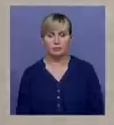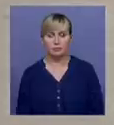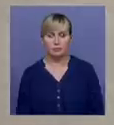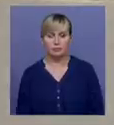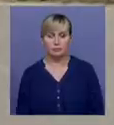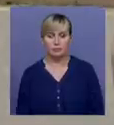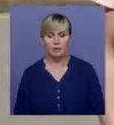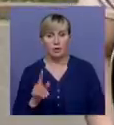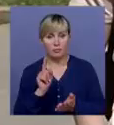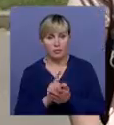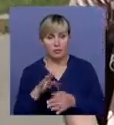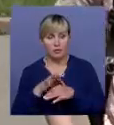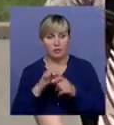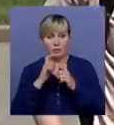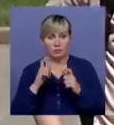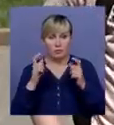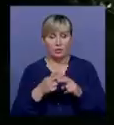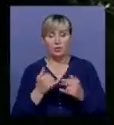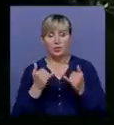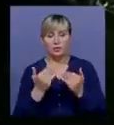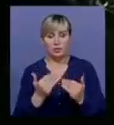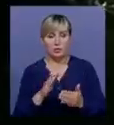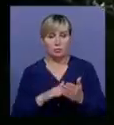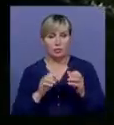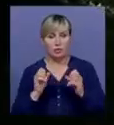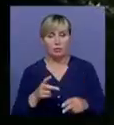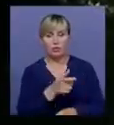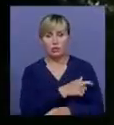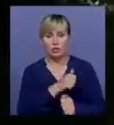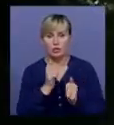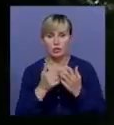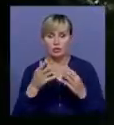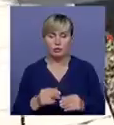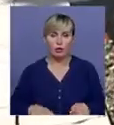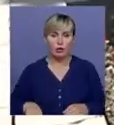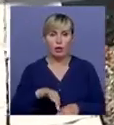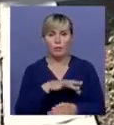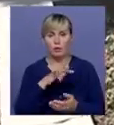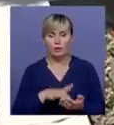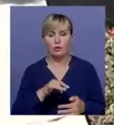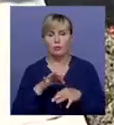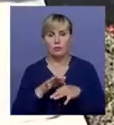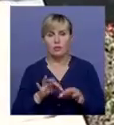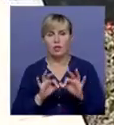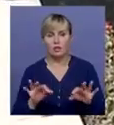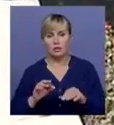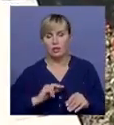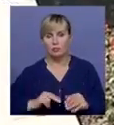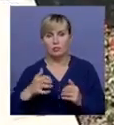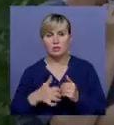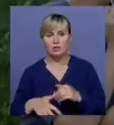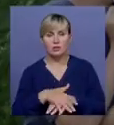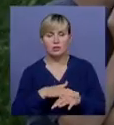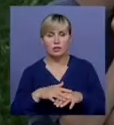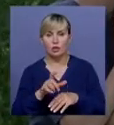Обязательно носить маски. Это ради вашей же безопасности. Члены рабочей группы ежедневно ходят по улицам мегаполиса и проводят разъяснительную работу среди